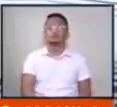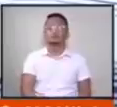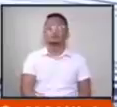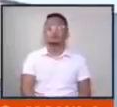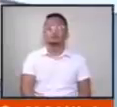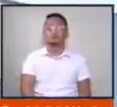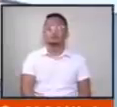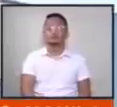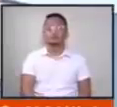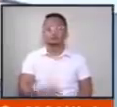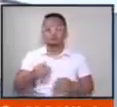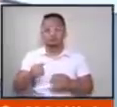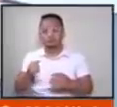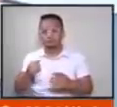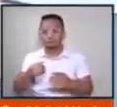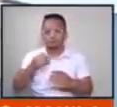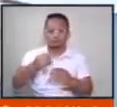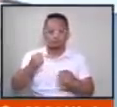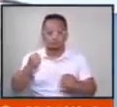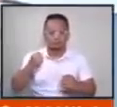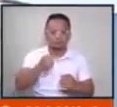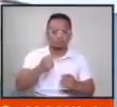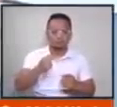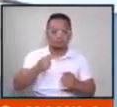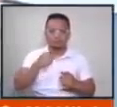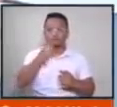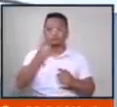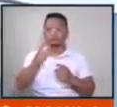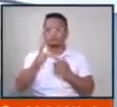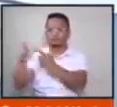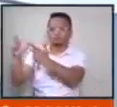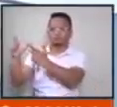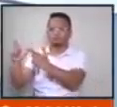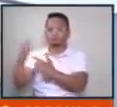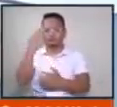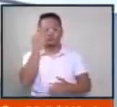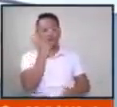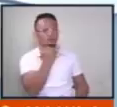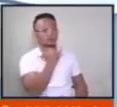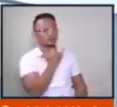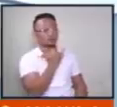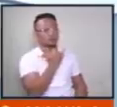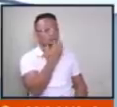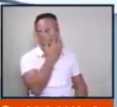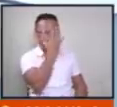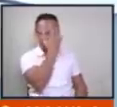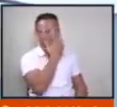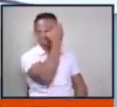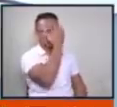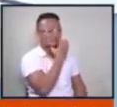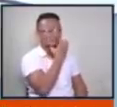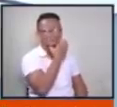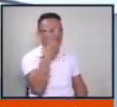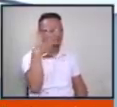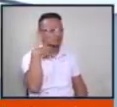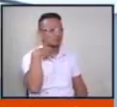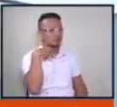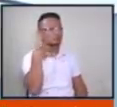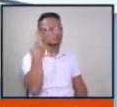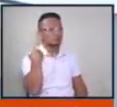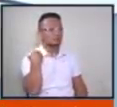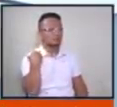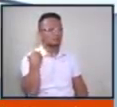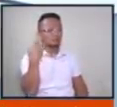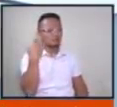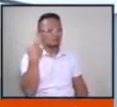kami, sinundan pa po sinundan niya kami. Pa po. Takbo na kayo, sabi niya. Teka muna, bakit galit na galit si chairman? Baka meron na